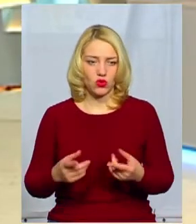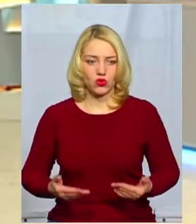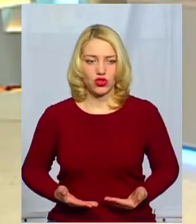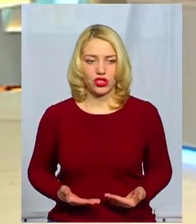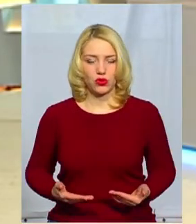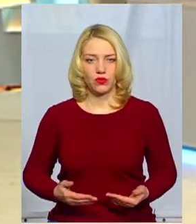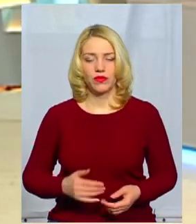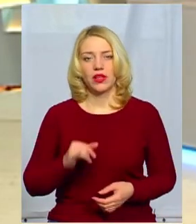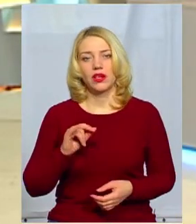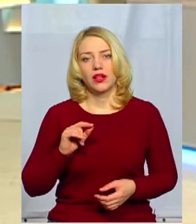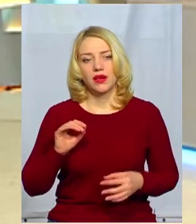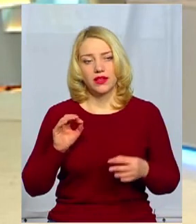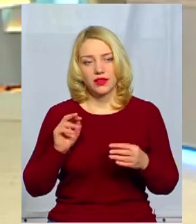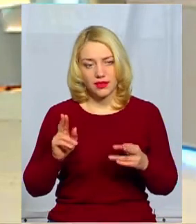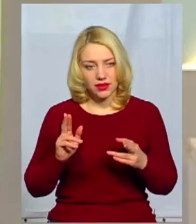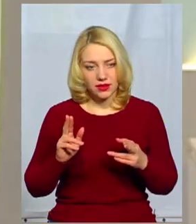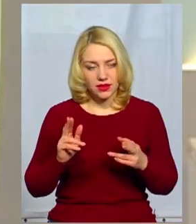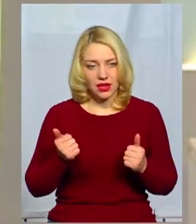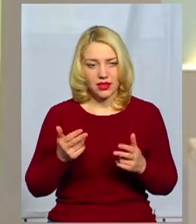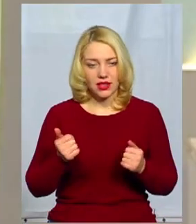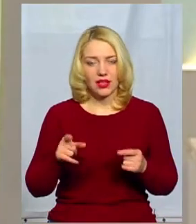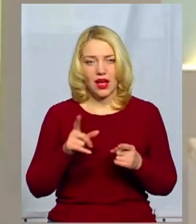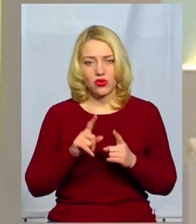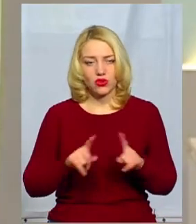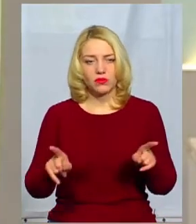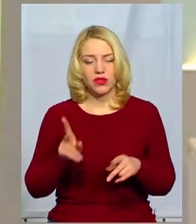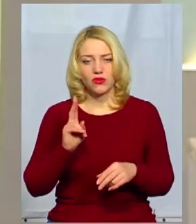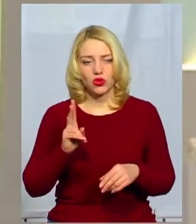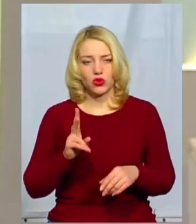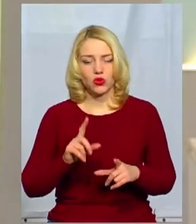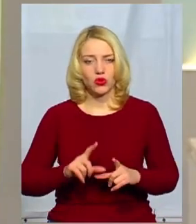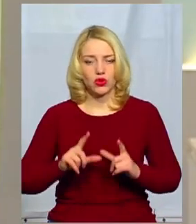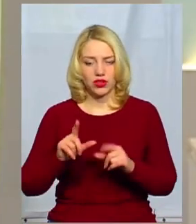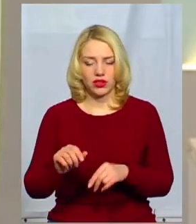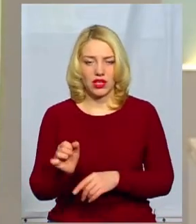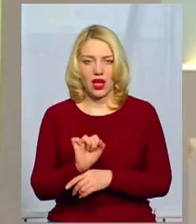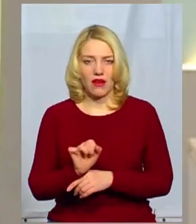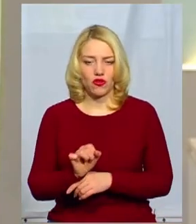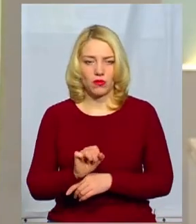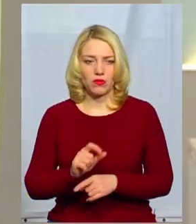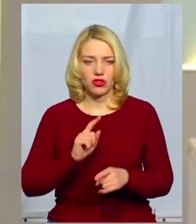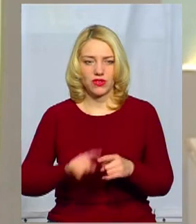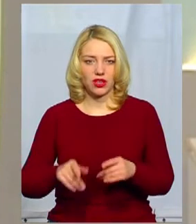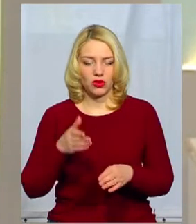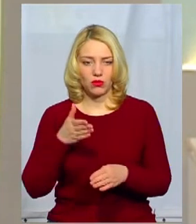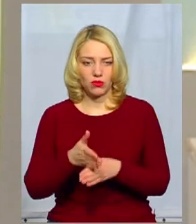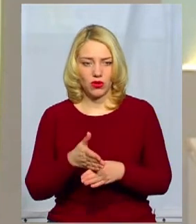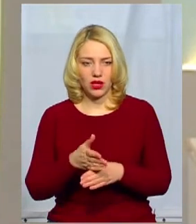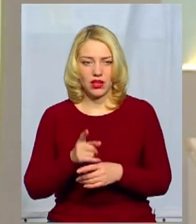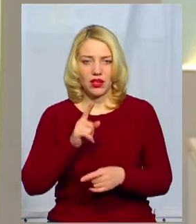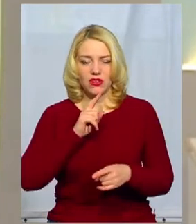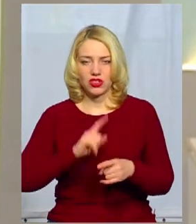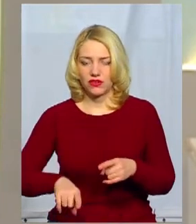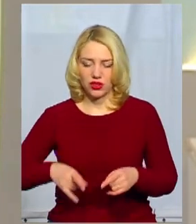життю. Так. А особливо надто, як їде автомобіль екстреної служби, він